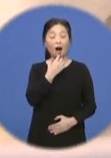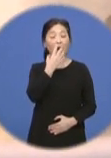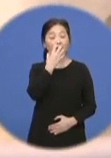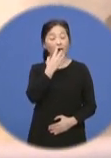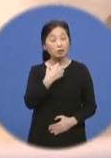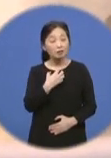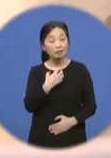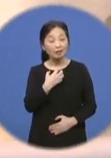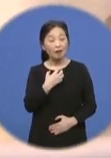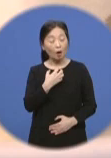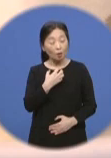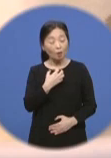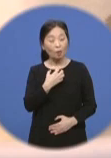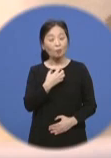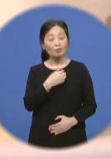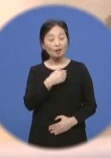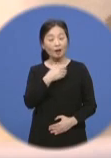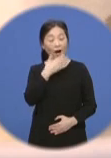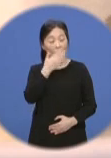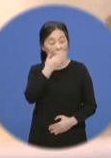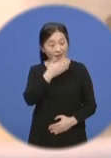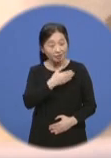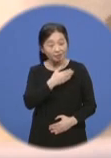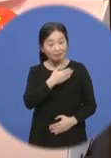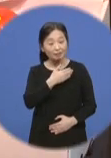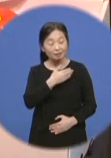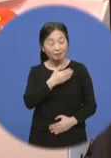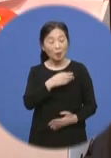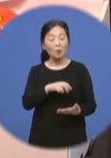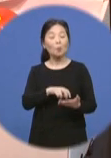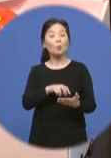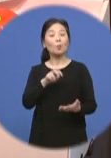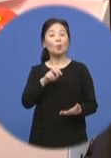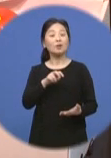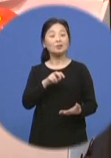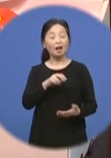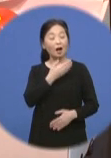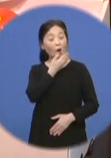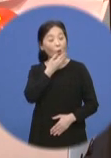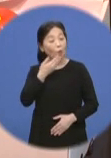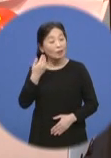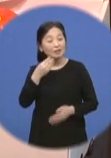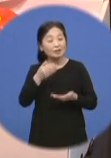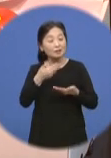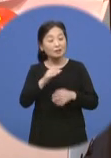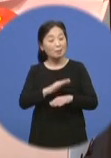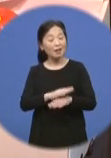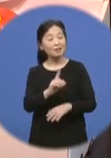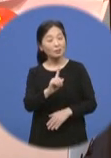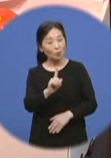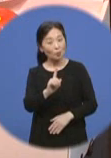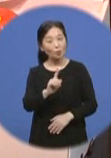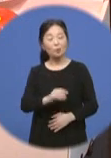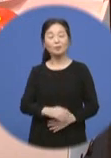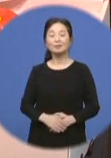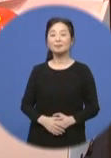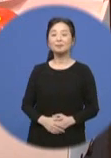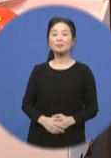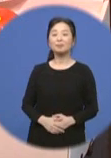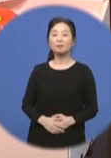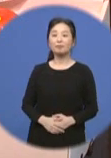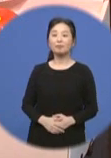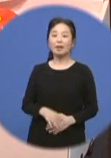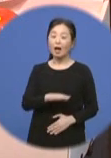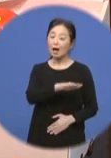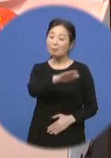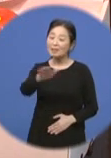に甘いんだなって驚きました。美味しい食べ方教えていただけますか。 そうですね、みんなに